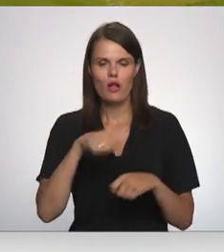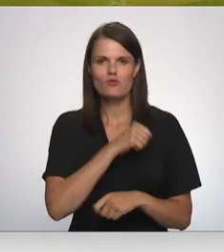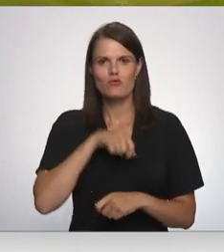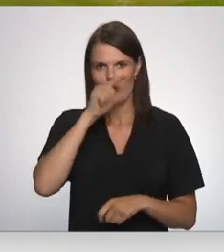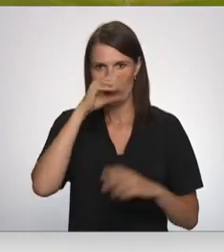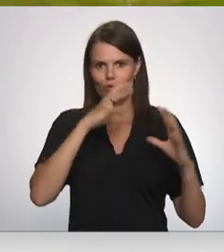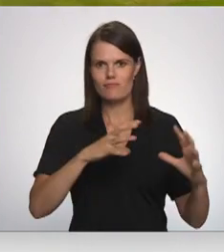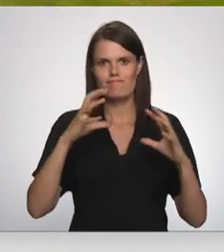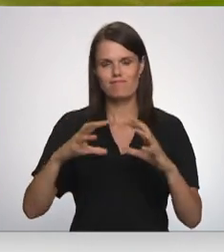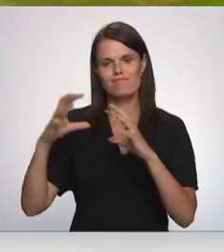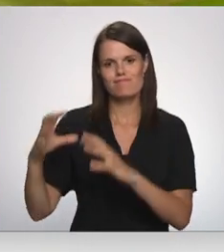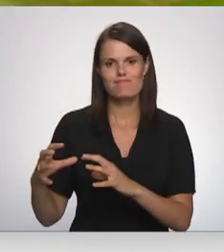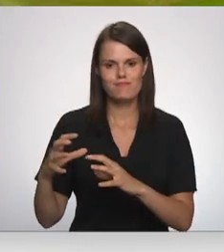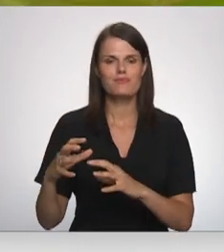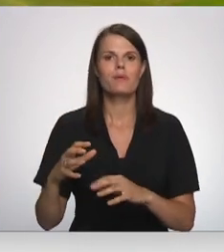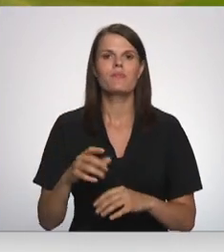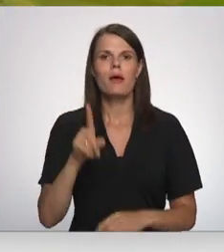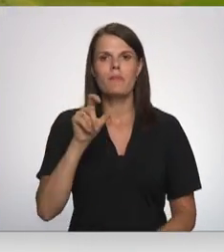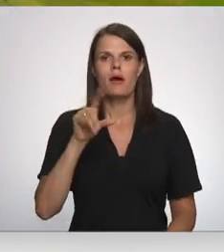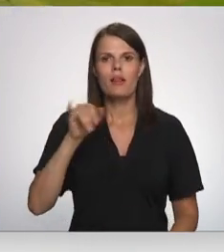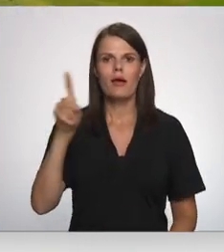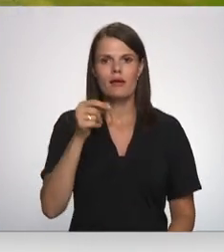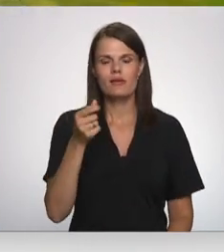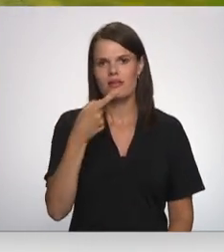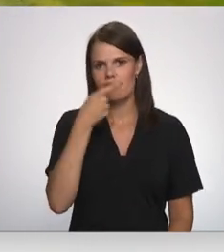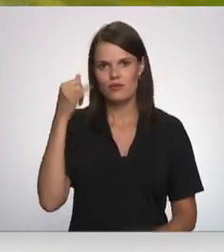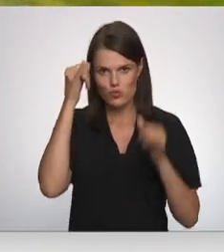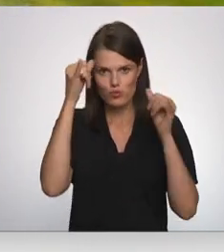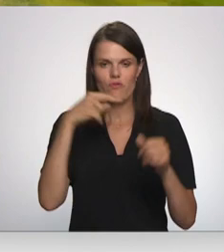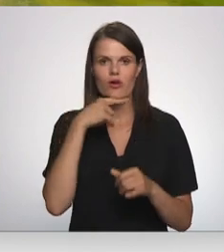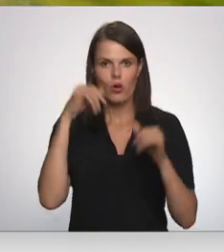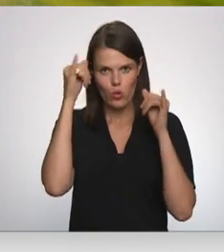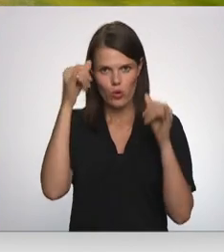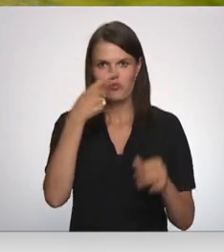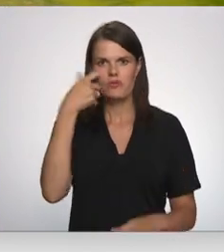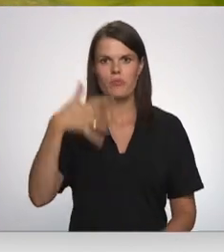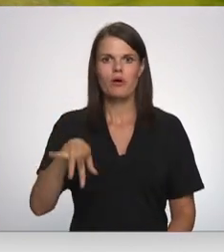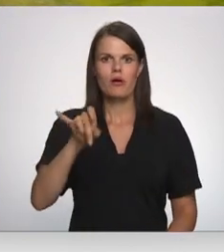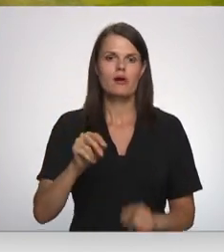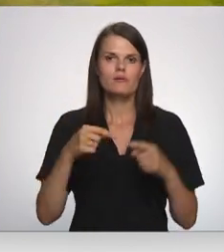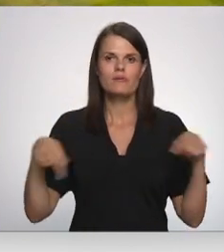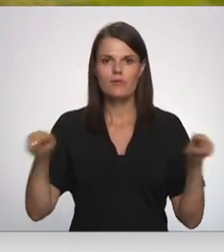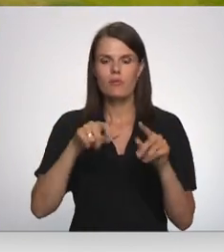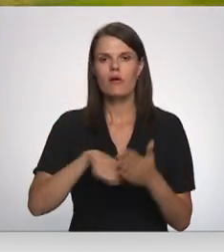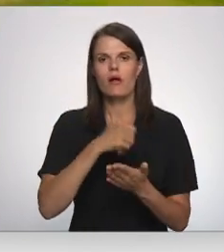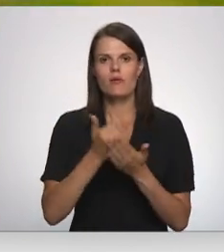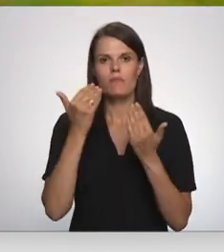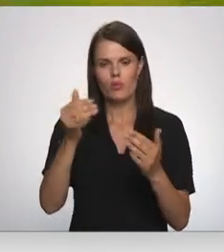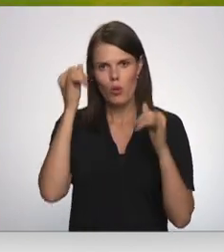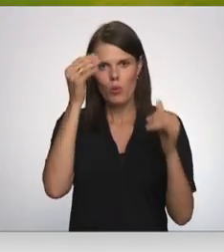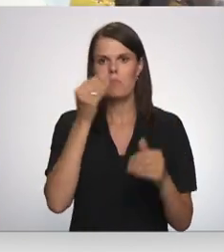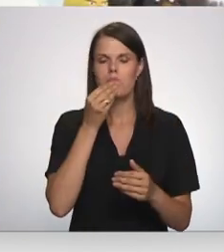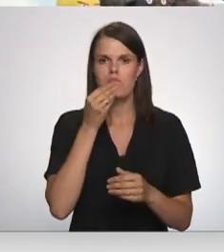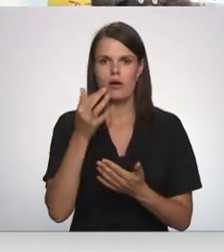Zemnieku saimniecībai Palejas kopā ir gandrīz 100 govis un gaļas lopi un 150 hektāri zemes, galvenokārt lopbarības